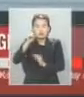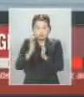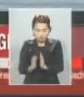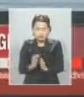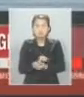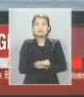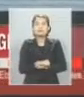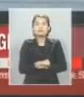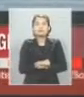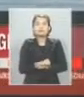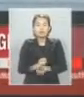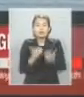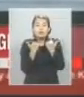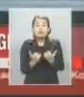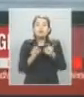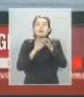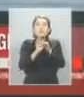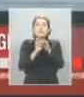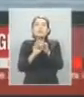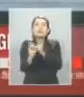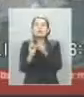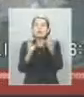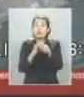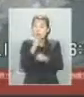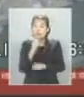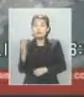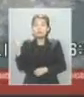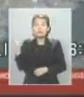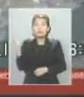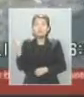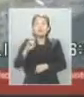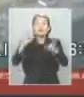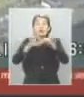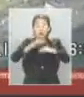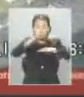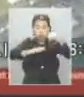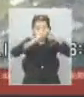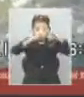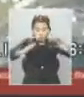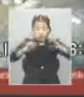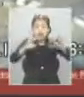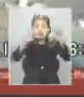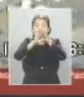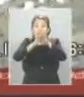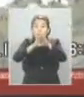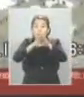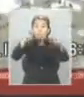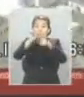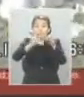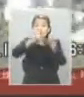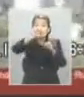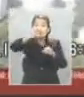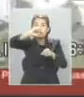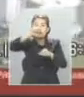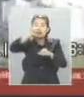งหนึ่งที่น่าวิตกอยู่ในขณะนี้คือภาพที่เห็นนะคะคือโรงงานนิวเคลียร์2แห่งในเมืองฟุกุชิมะซึ่งอยู่ห่างจากกรุงโตเกียวไปทางตะวัน